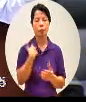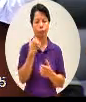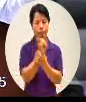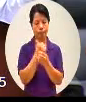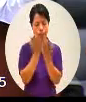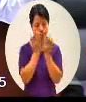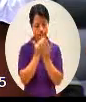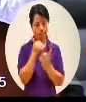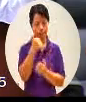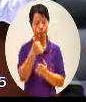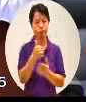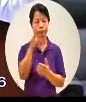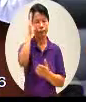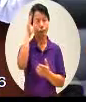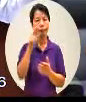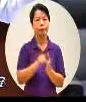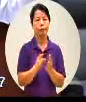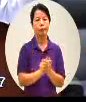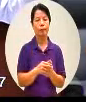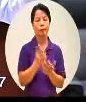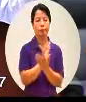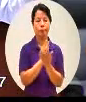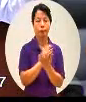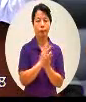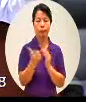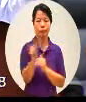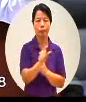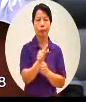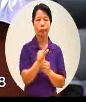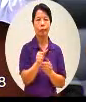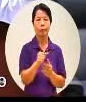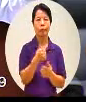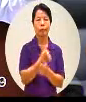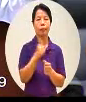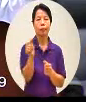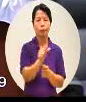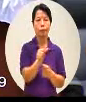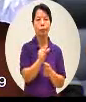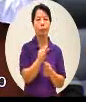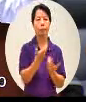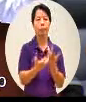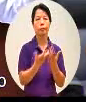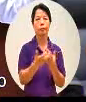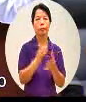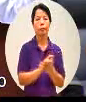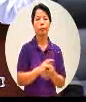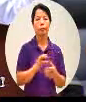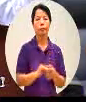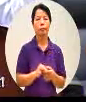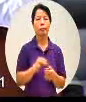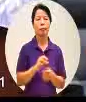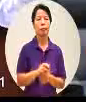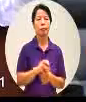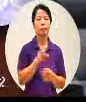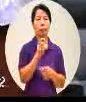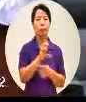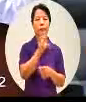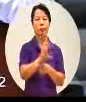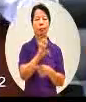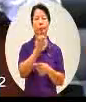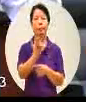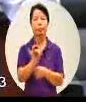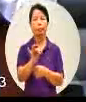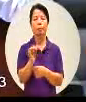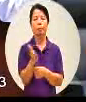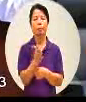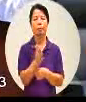啦。伊五科你也算分数有够，拢80到100安来讲啊吼，安尼大家听